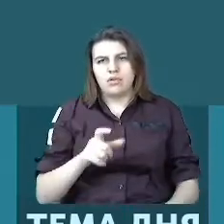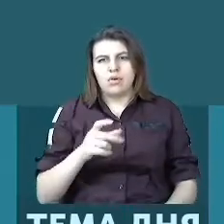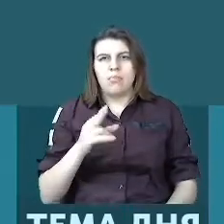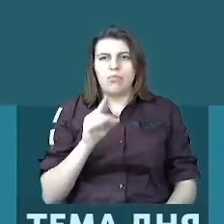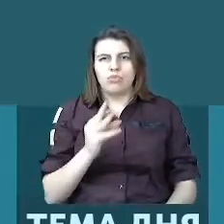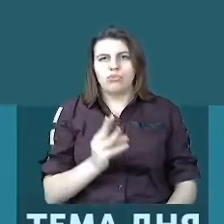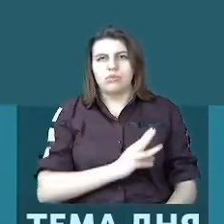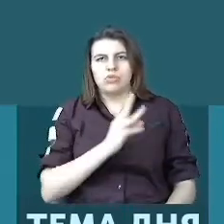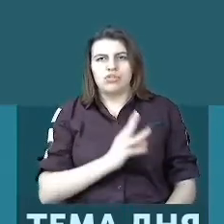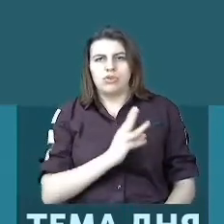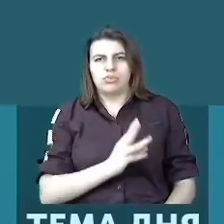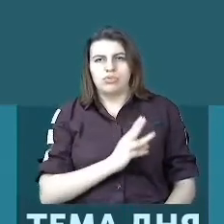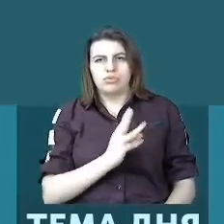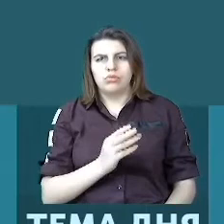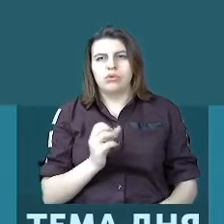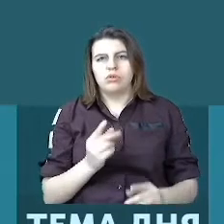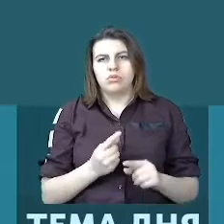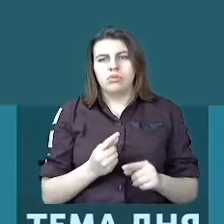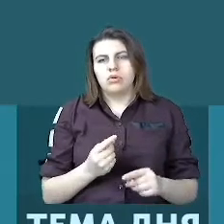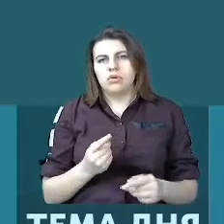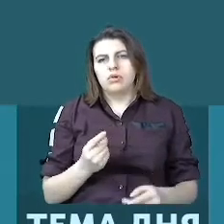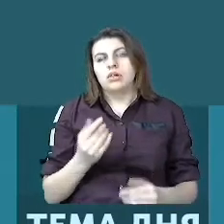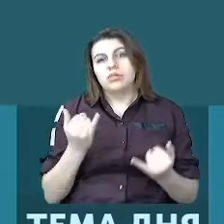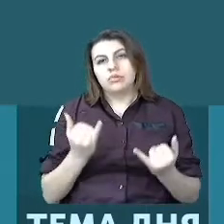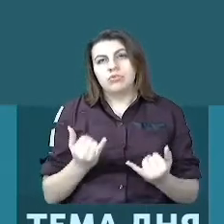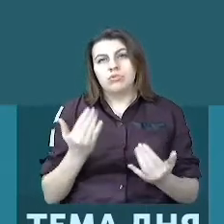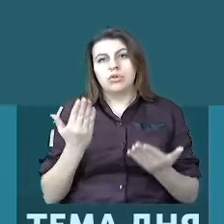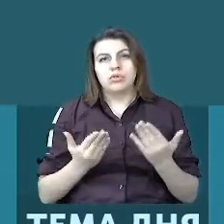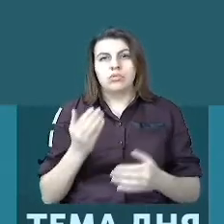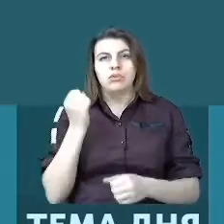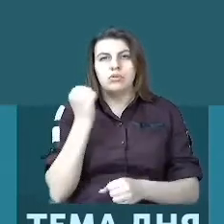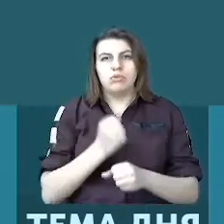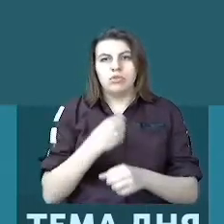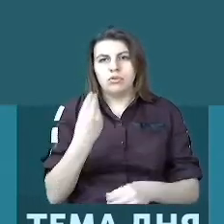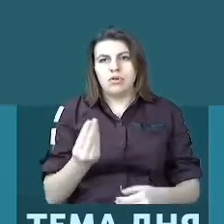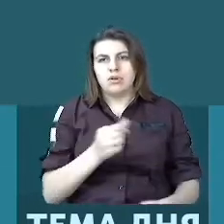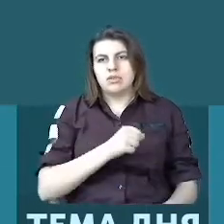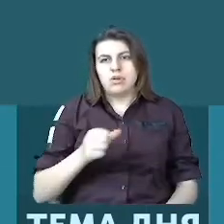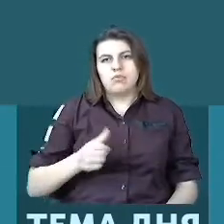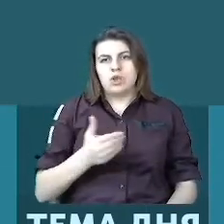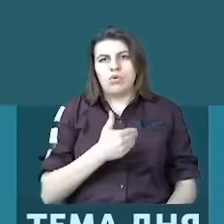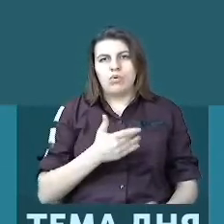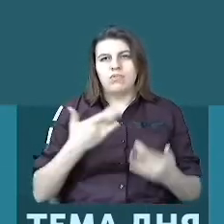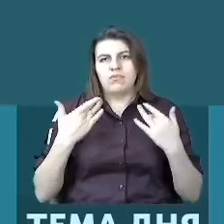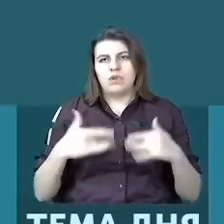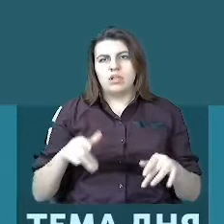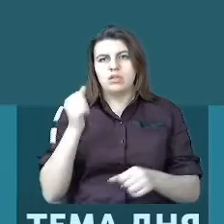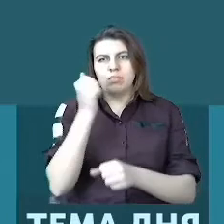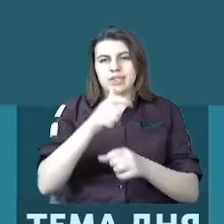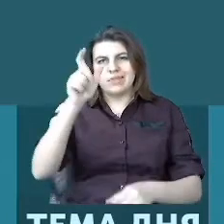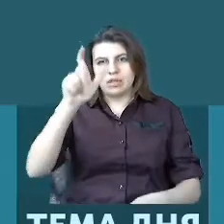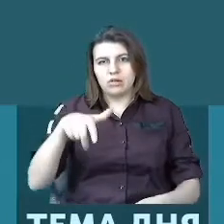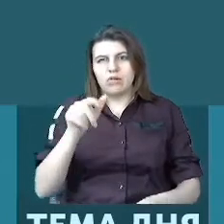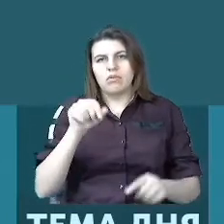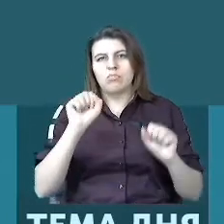це відбувається наразі. Тобто, якщо сьогодні роботодавець сам захоче звільнити працівника, він може це зробити лише тоді, коли